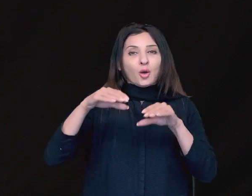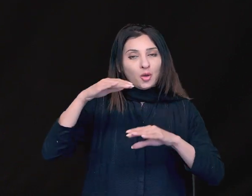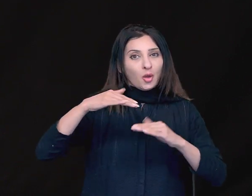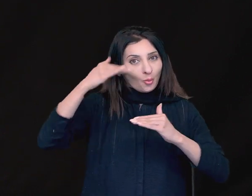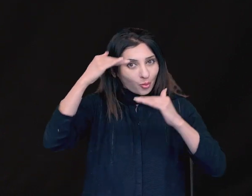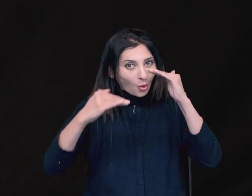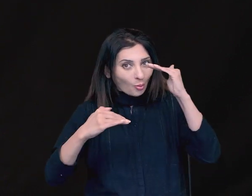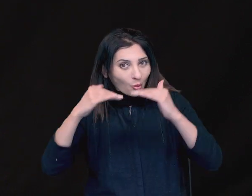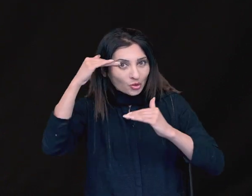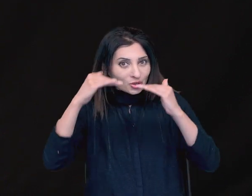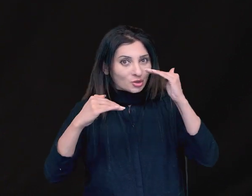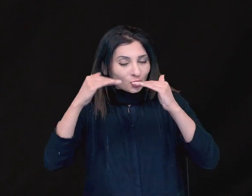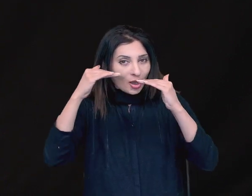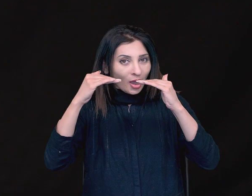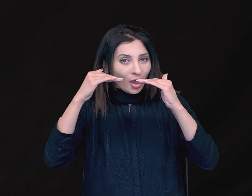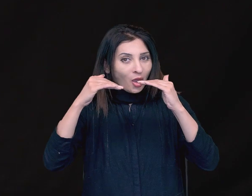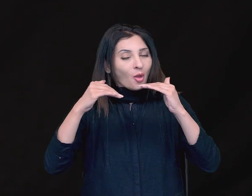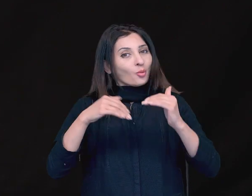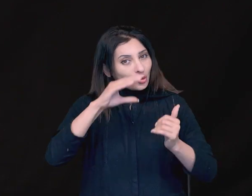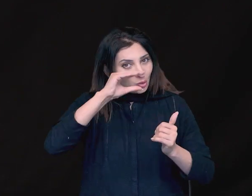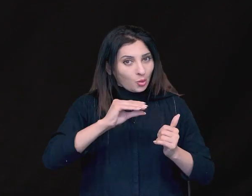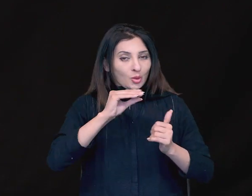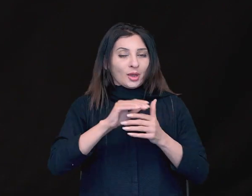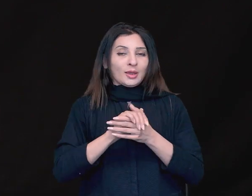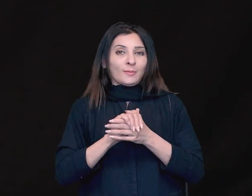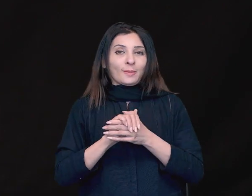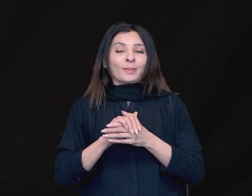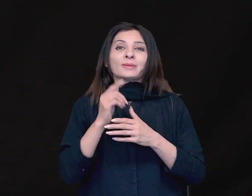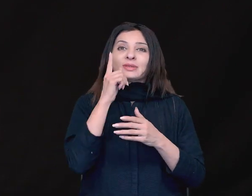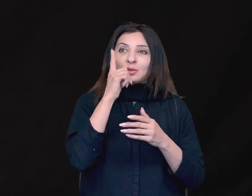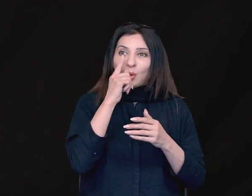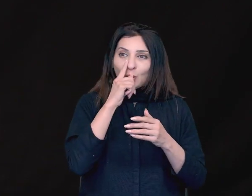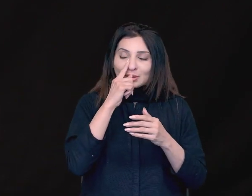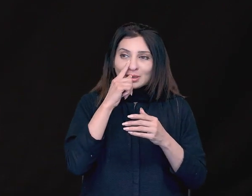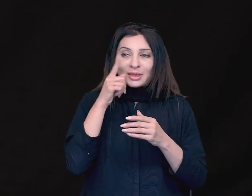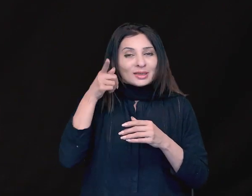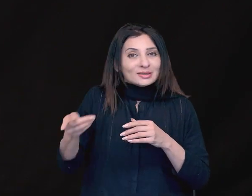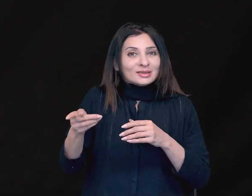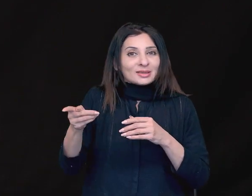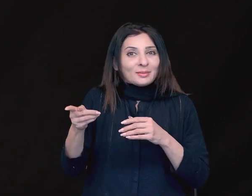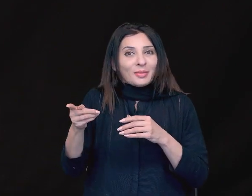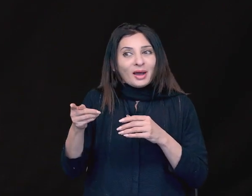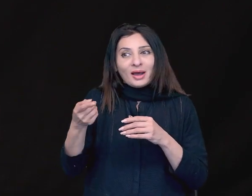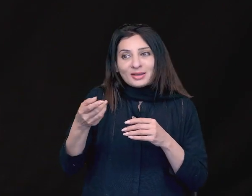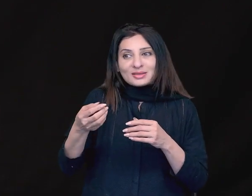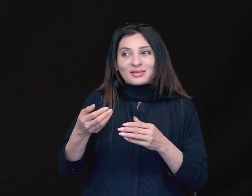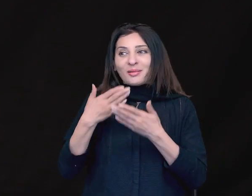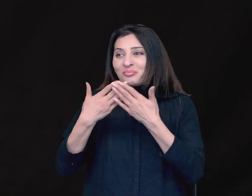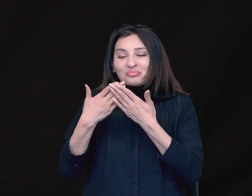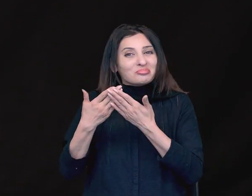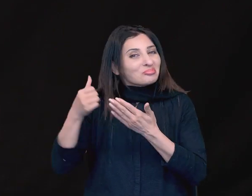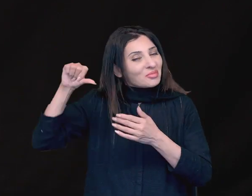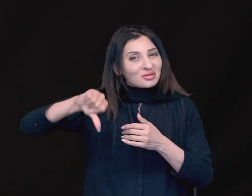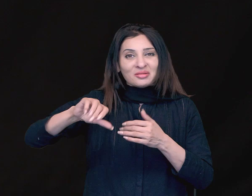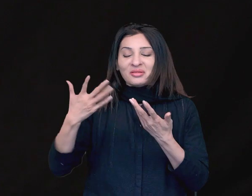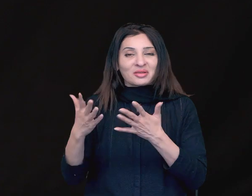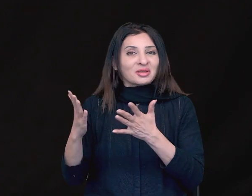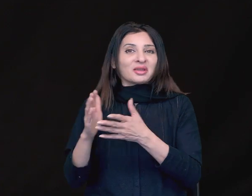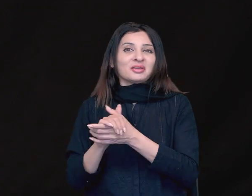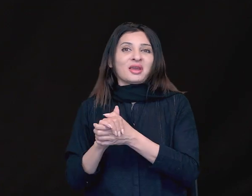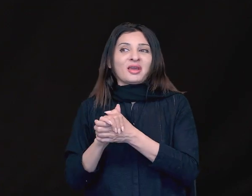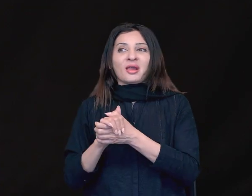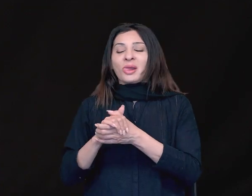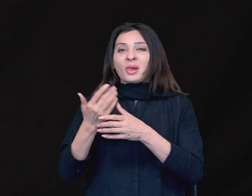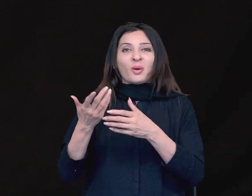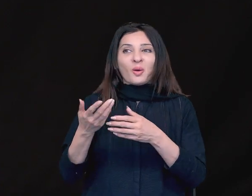ہو جاتا ہے۔ سو اکنامک انڈیپینڈنس پورے ملک میں اسلامی معاشرہ صرف 10%